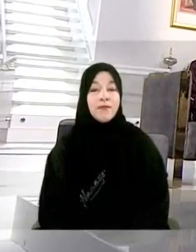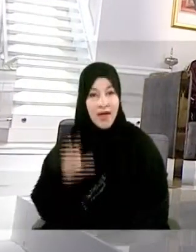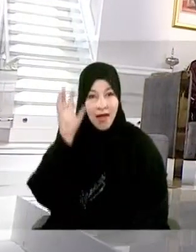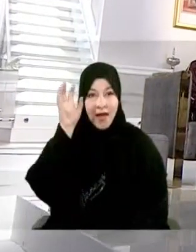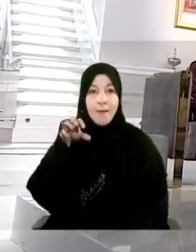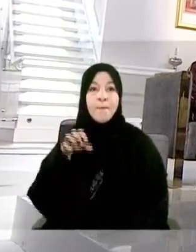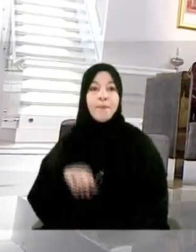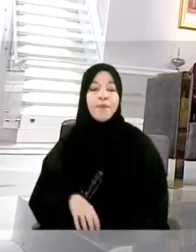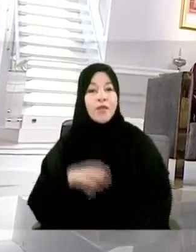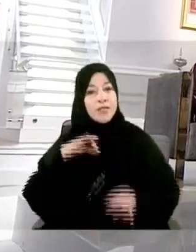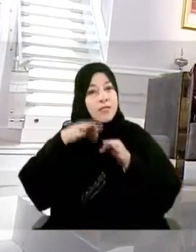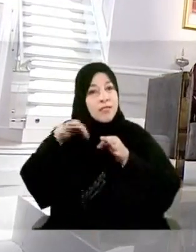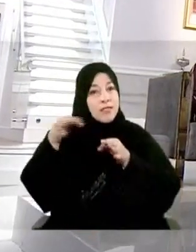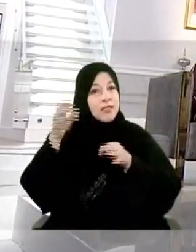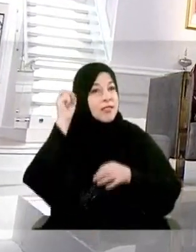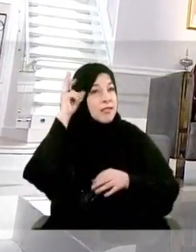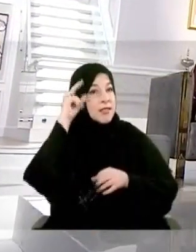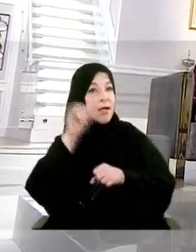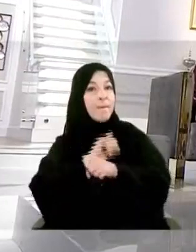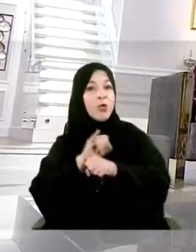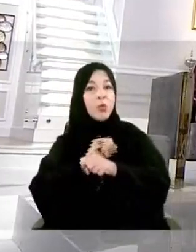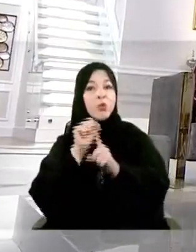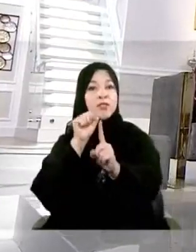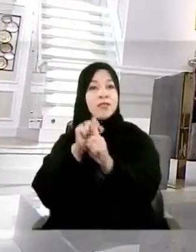نعم، لو تحدثينا عن فكرة مشروعك.